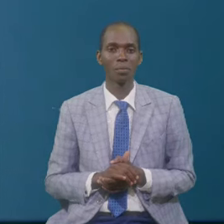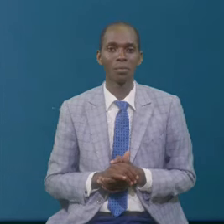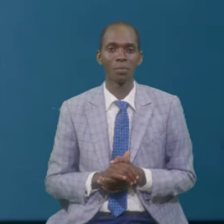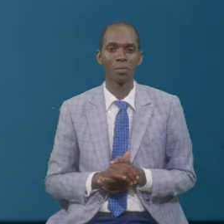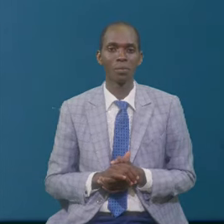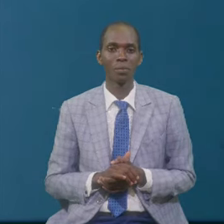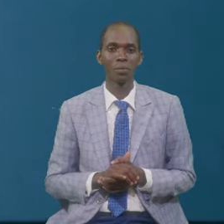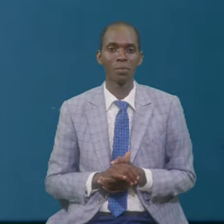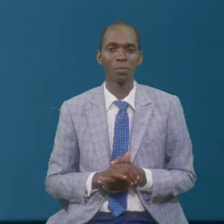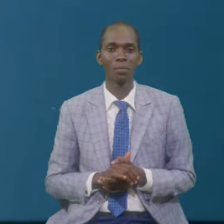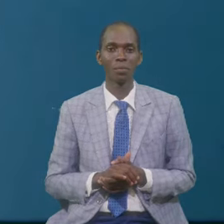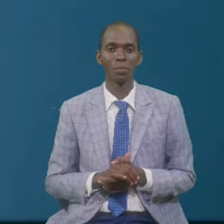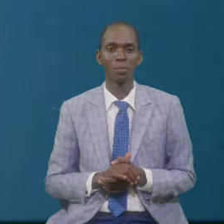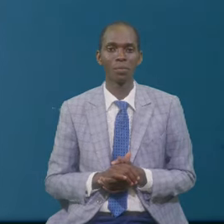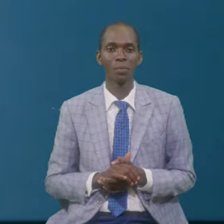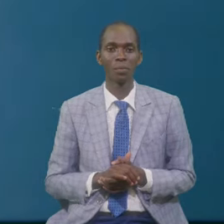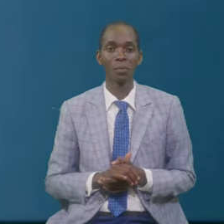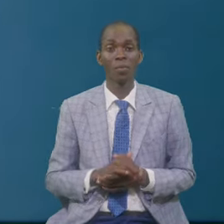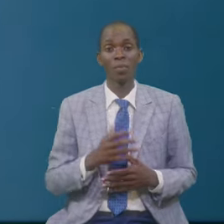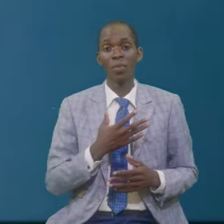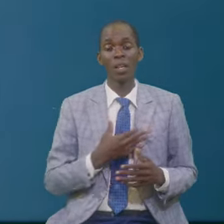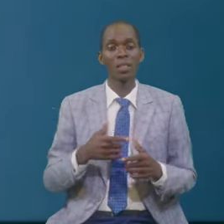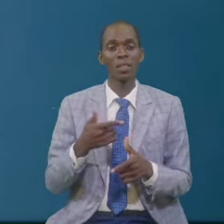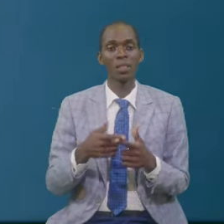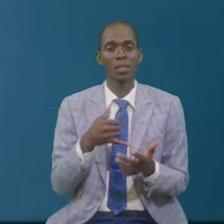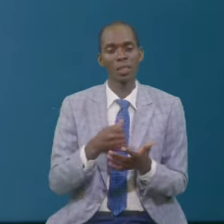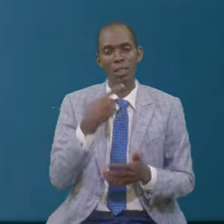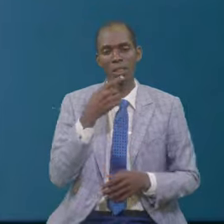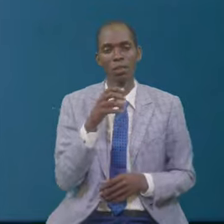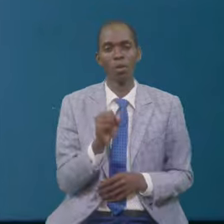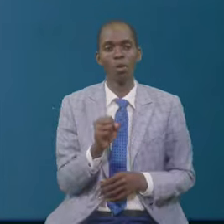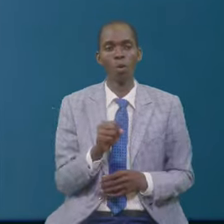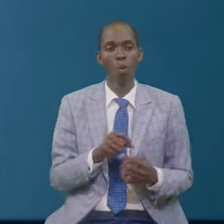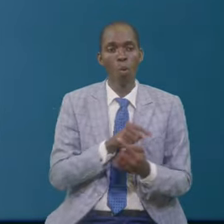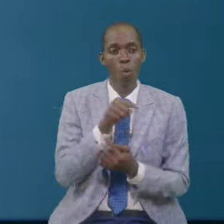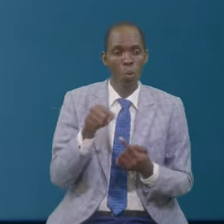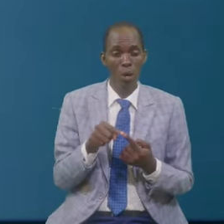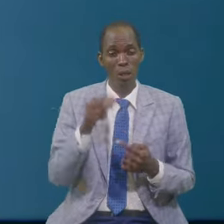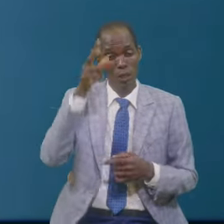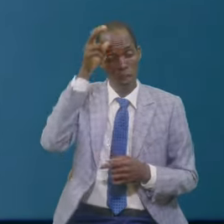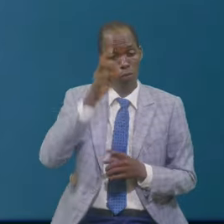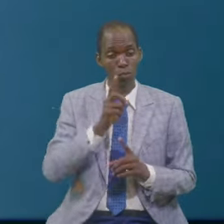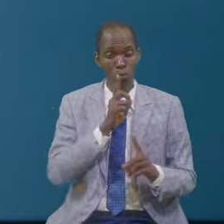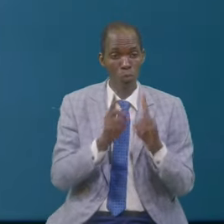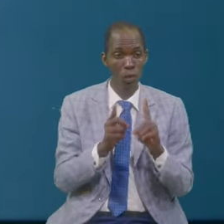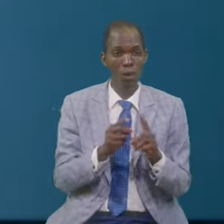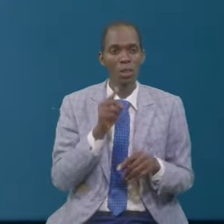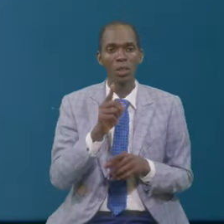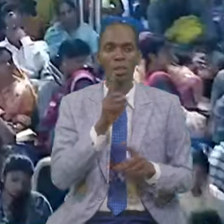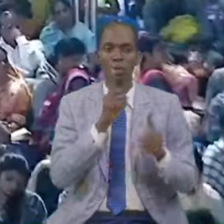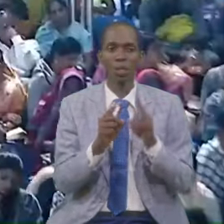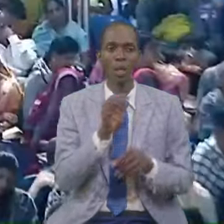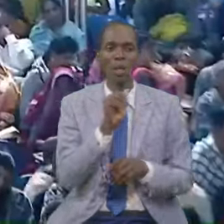విధానంలో మరల్చుకున్నాడు. And then it says, when he speaks a lie. వాడు